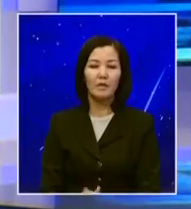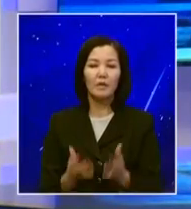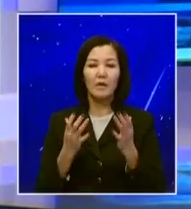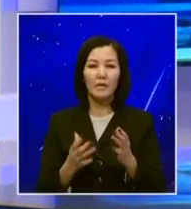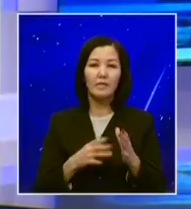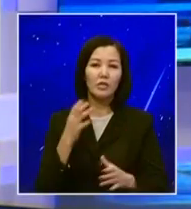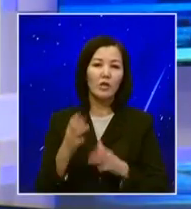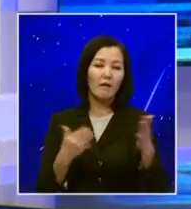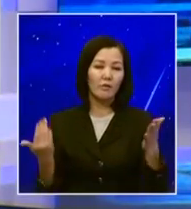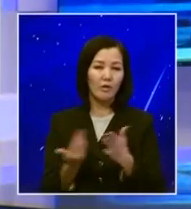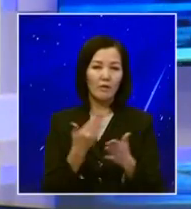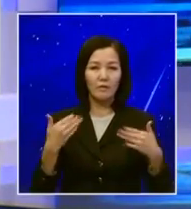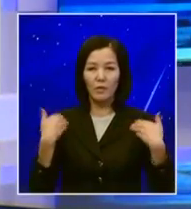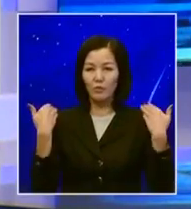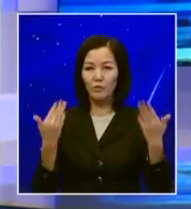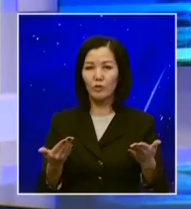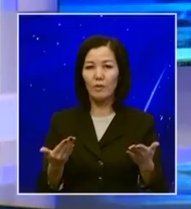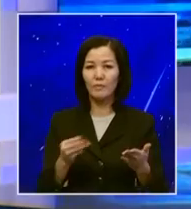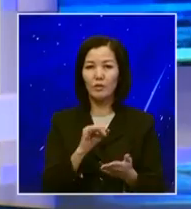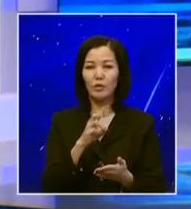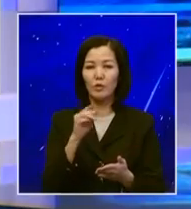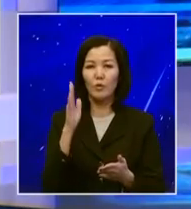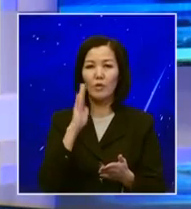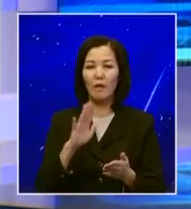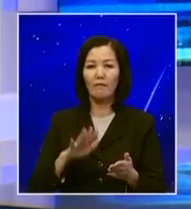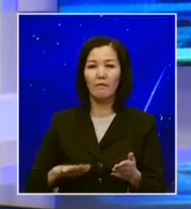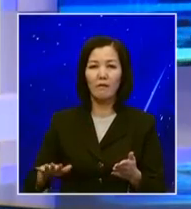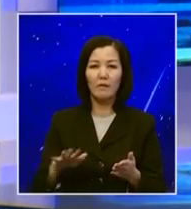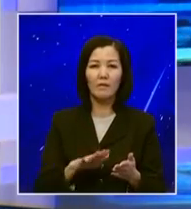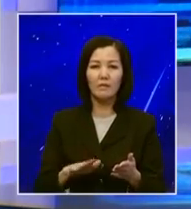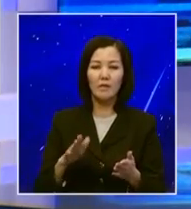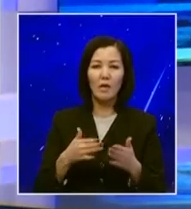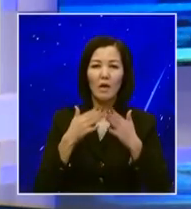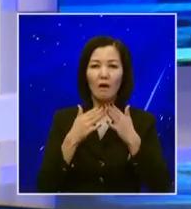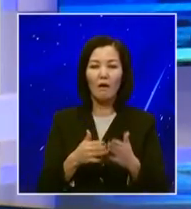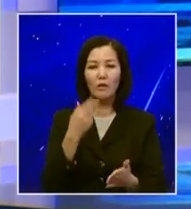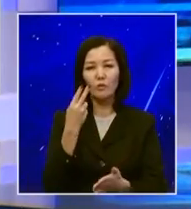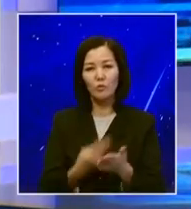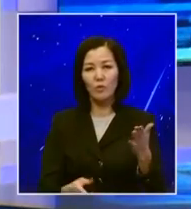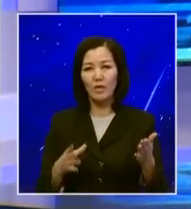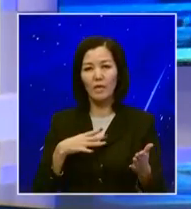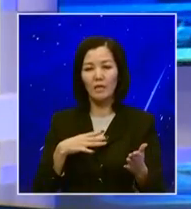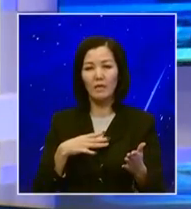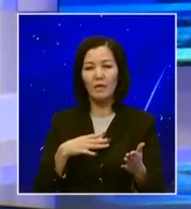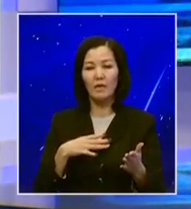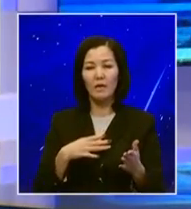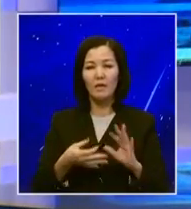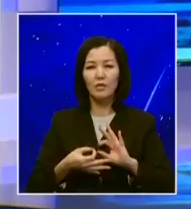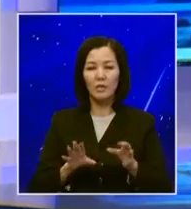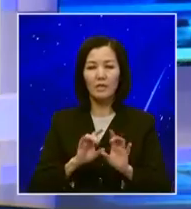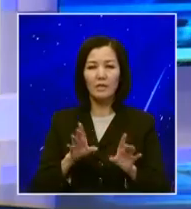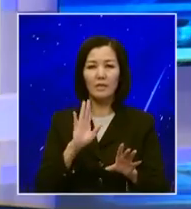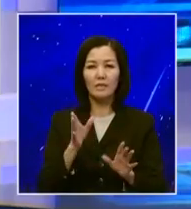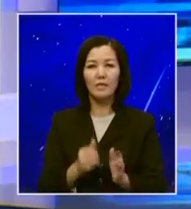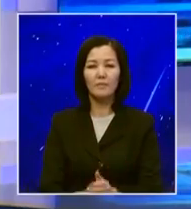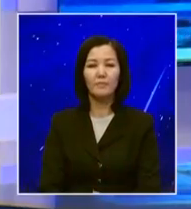Жахан жаңалықтарына назар аударсақ, жерорта теңізінде қайық суға кетіп 20 адам қаза тапты. Ал оңтүстік Кореяда қол тигізбейтін қызмет түрі